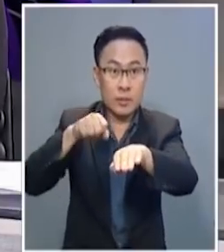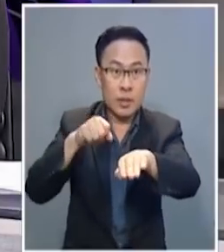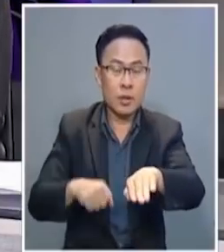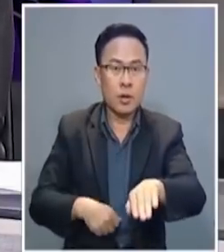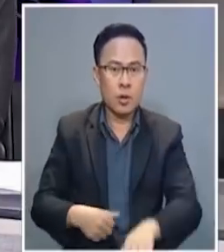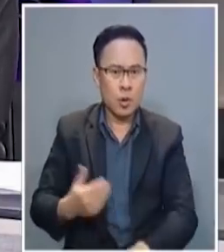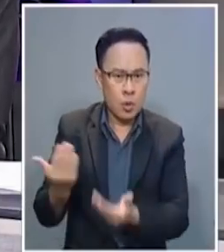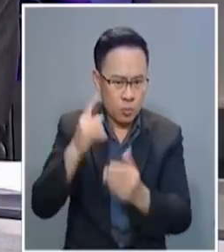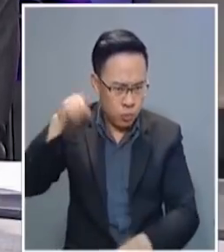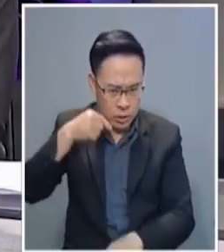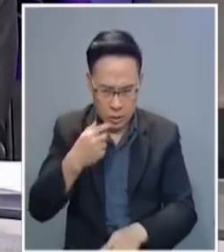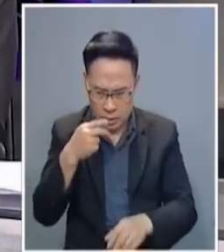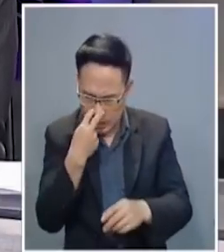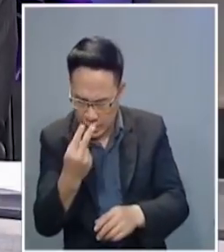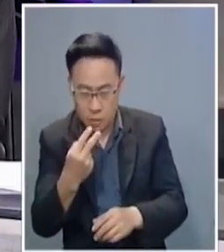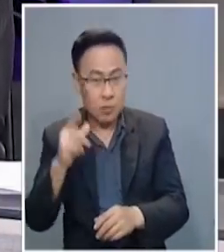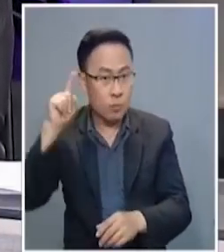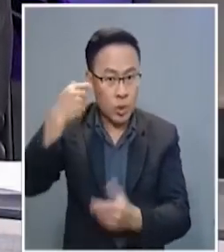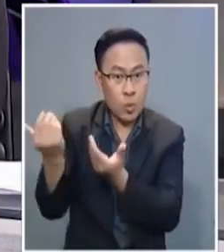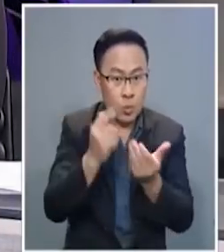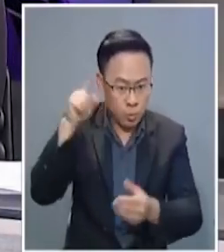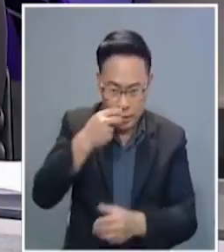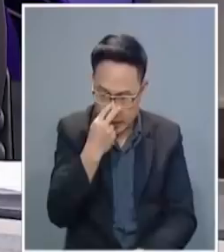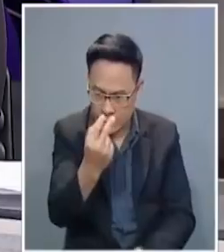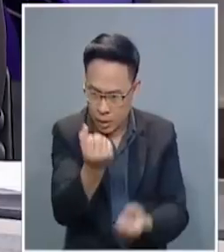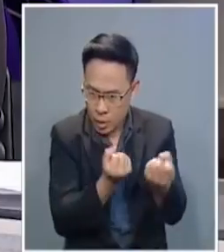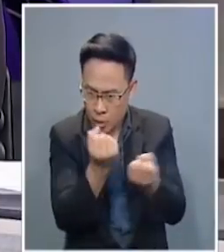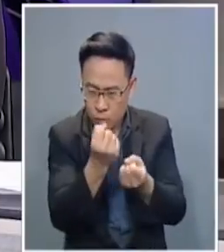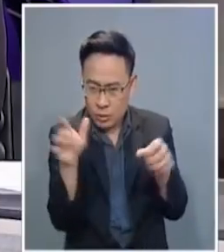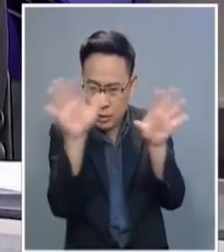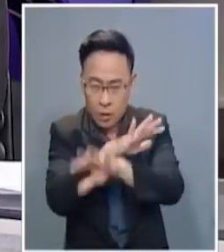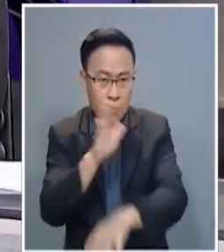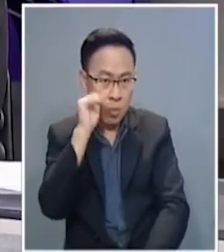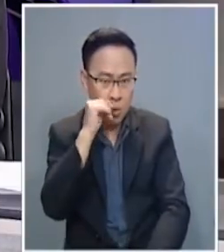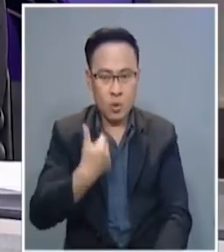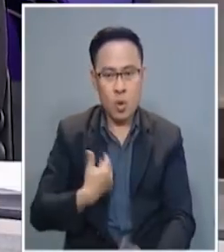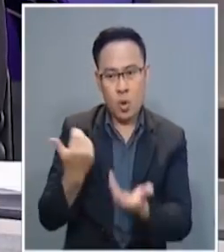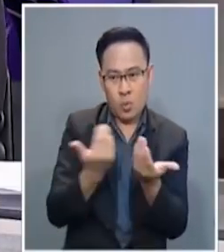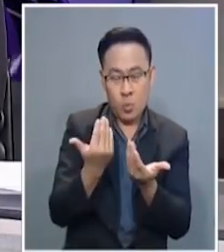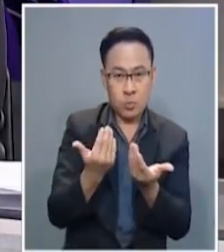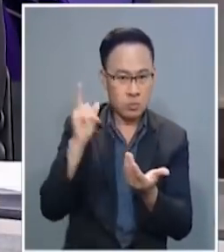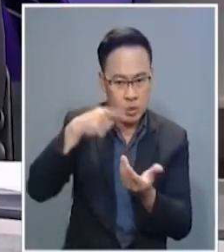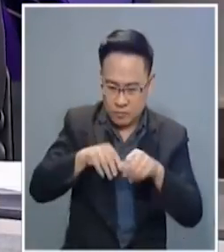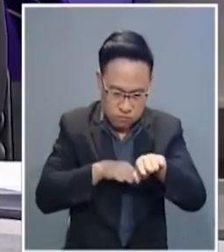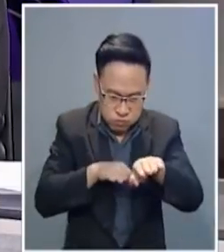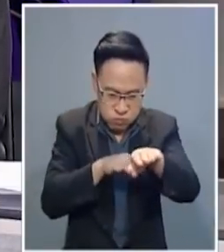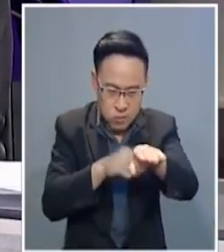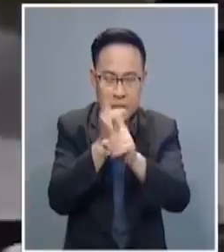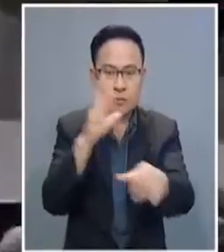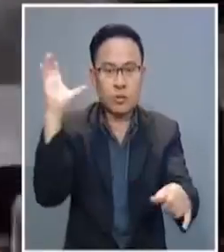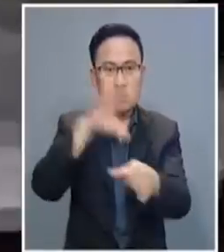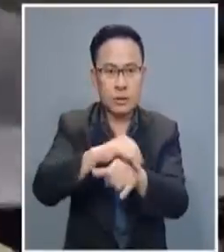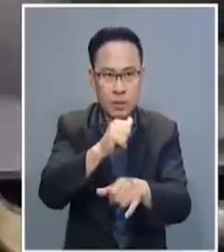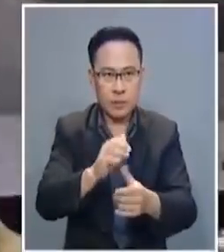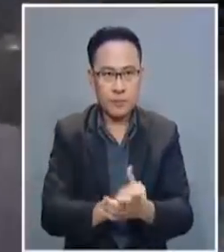ยลูกสาวไปเจอรถ เอ๊ะ คือคันรถของพ่อของตัวเองเลย อันนี้โชคดีนะ ใช่เลยขับตามไล่ล่ารวบตัวหัวขโมยส่งตำรวจได้ทันควันค่ะ ก